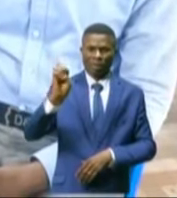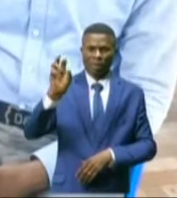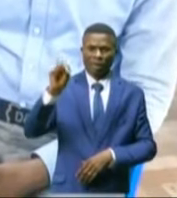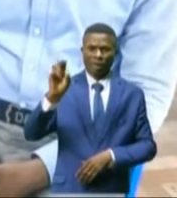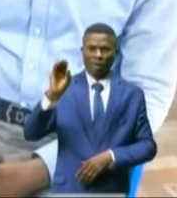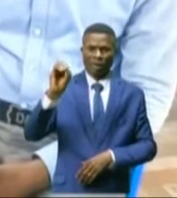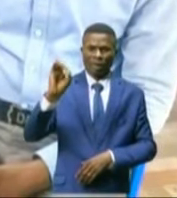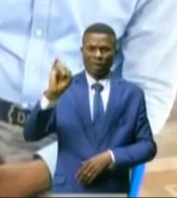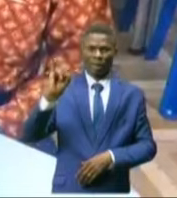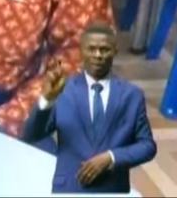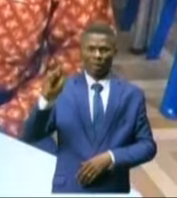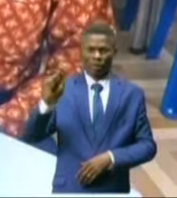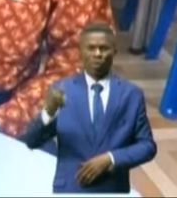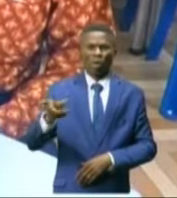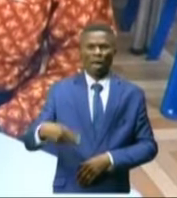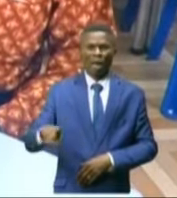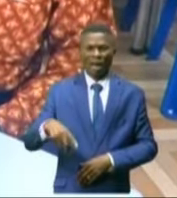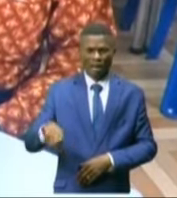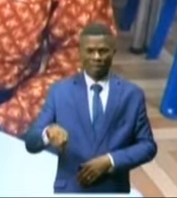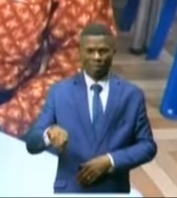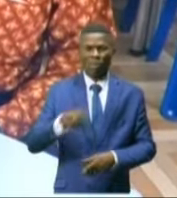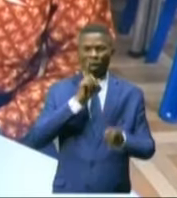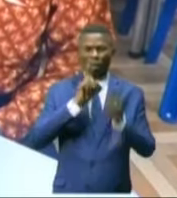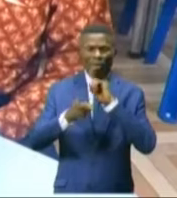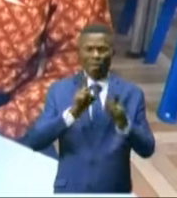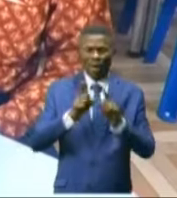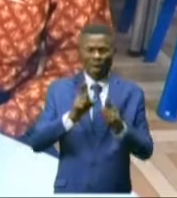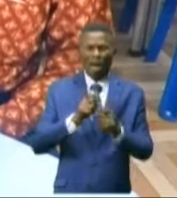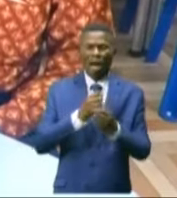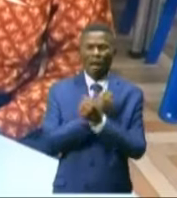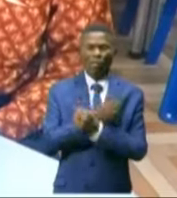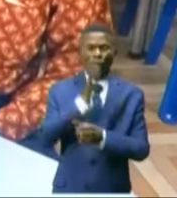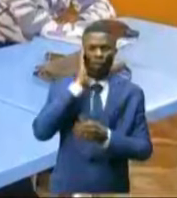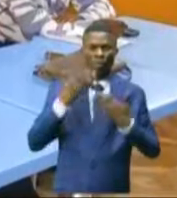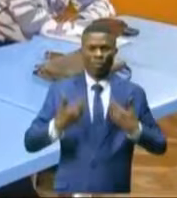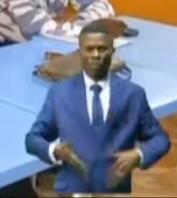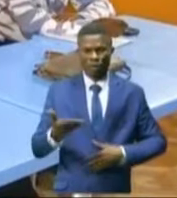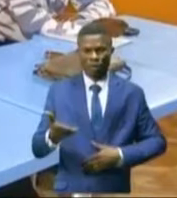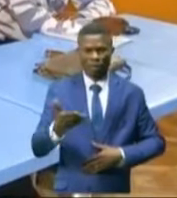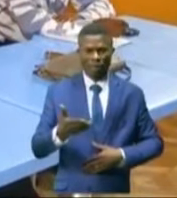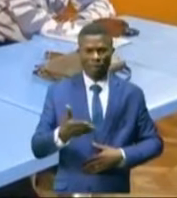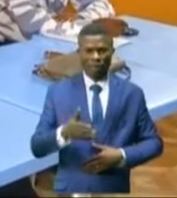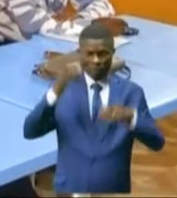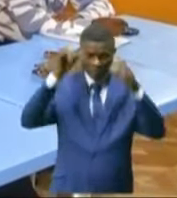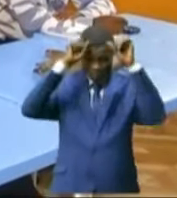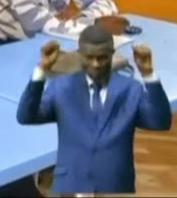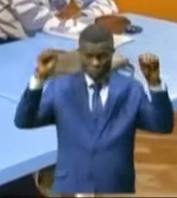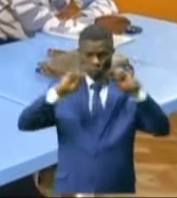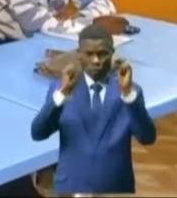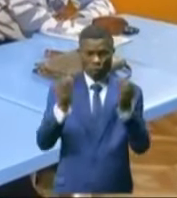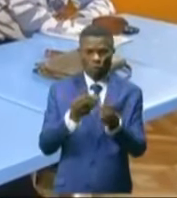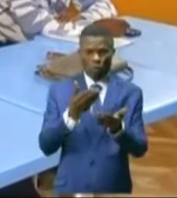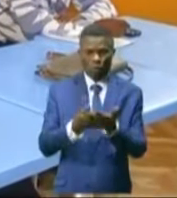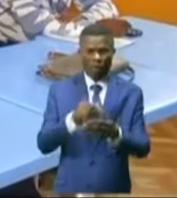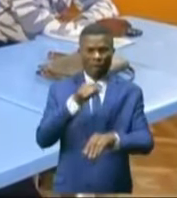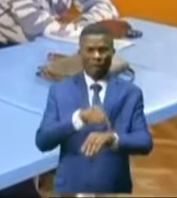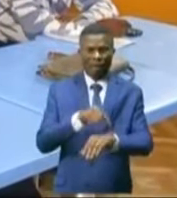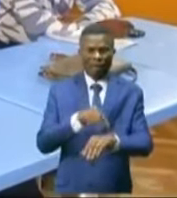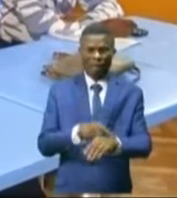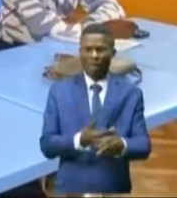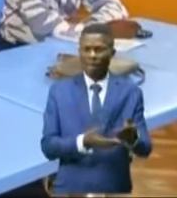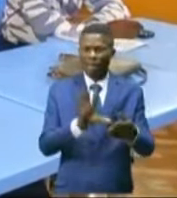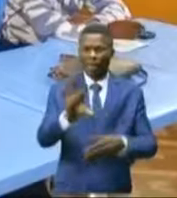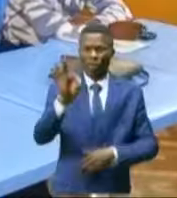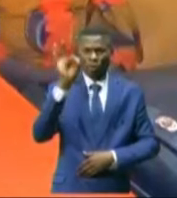ils ont procédé à un échange amical de vœux. Pour le président de l'ASEM, les moments étaient